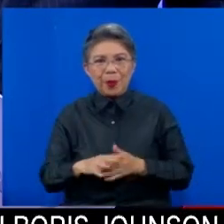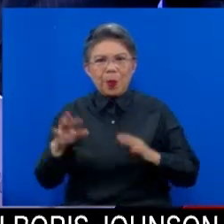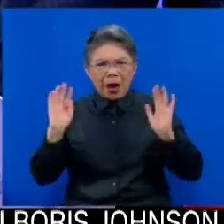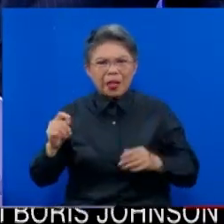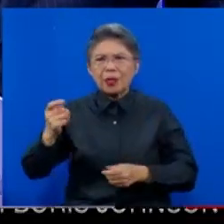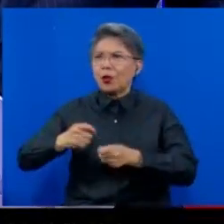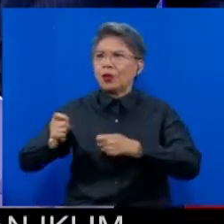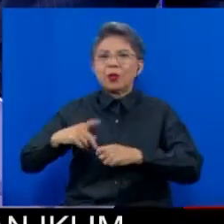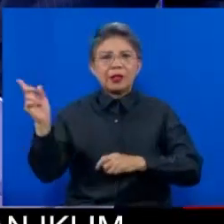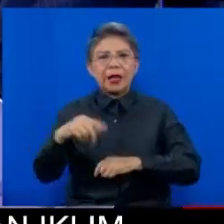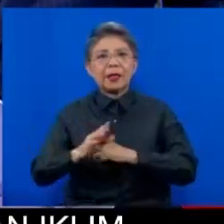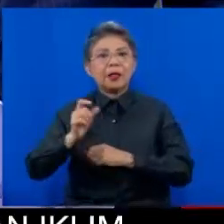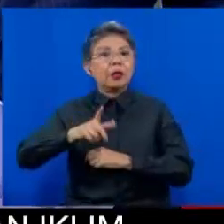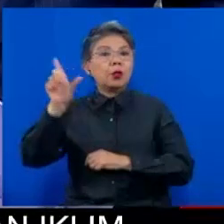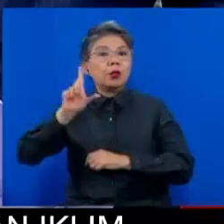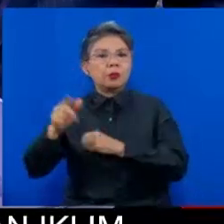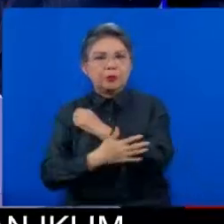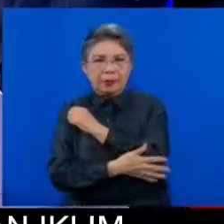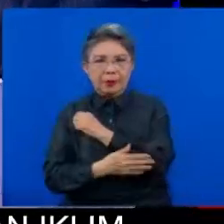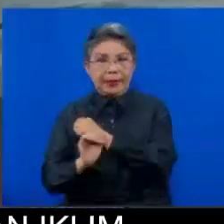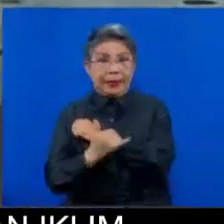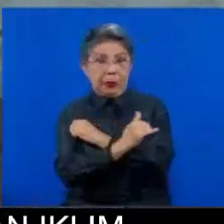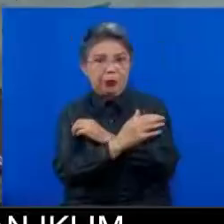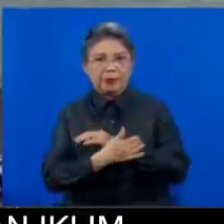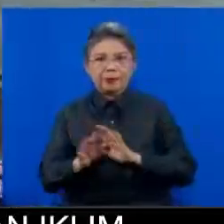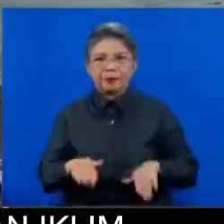penerbang layang-layang asal mancanegara.